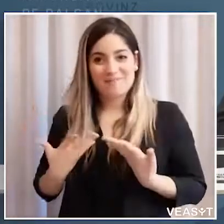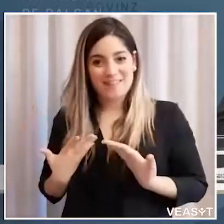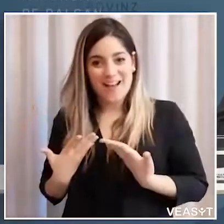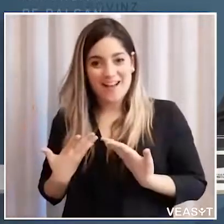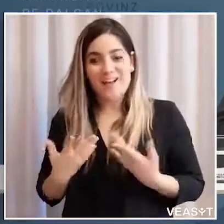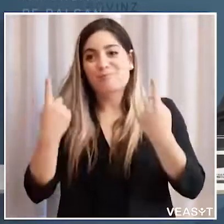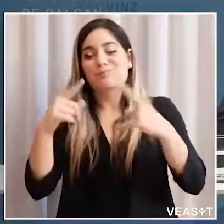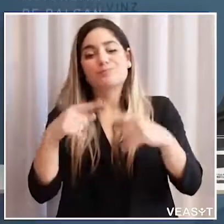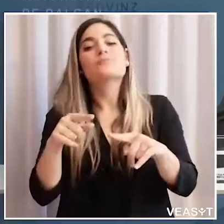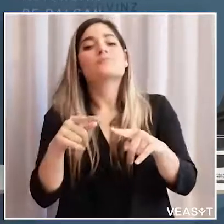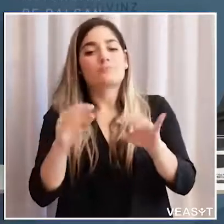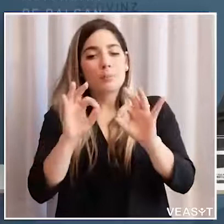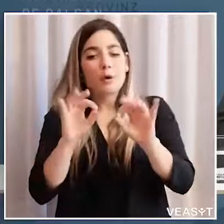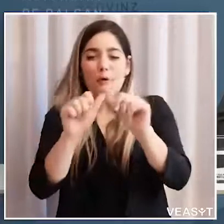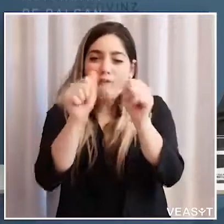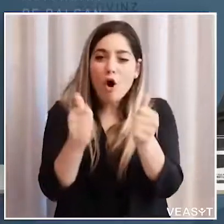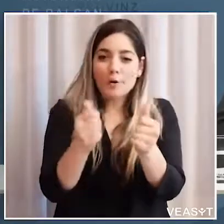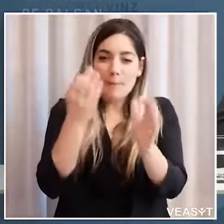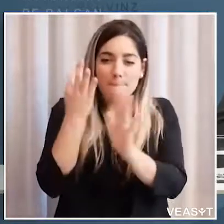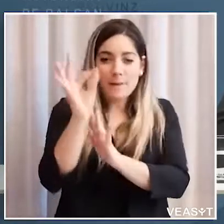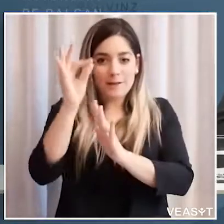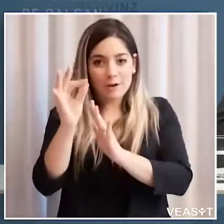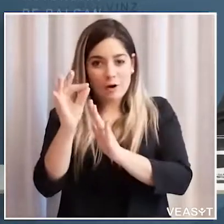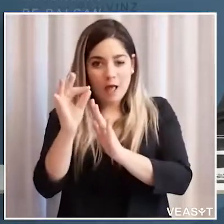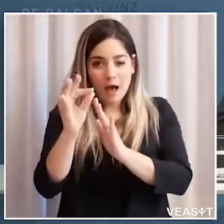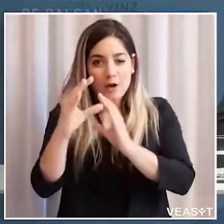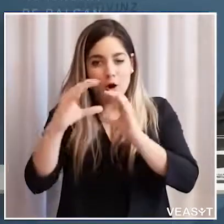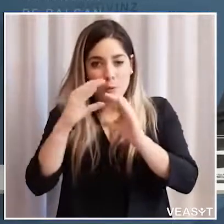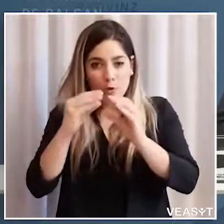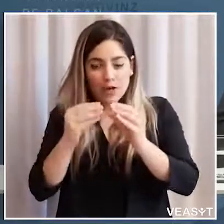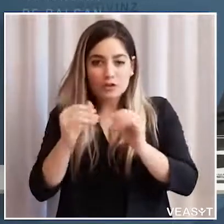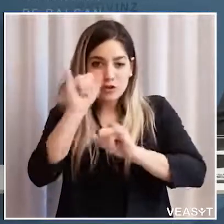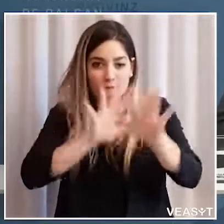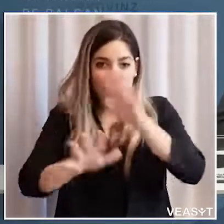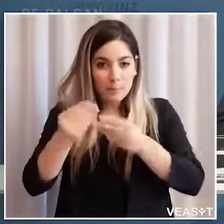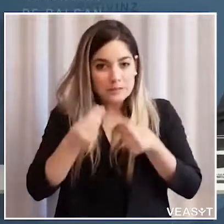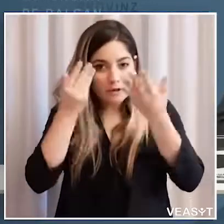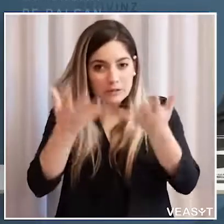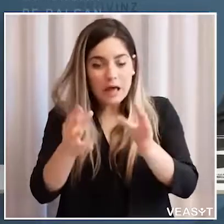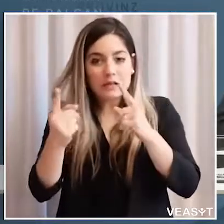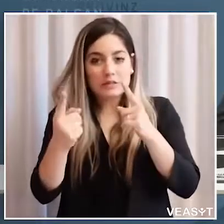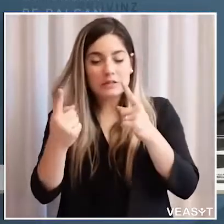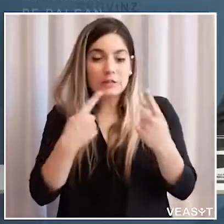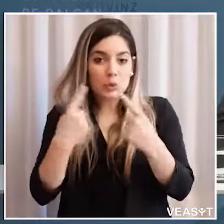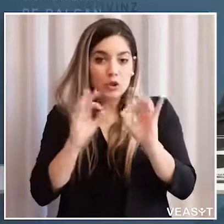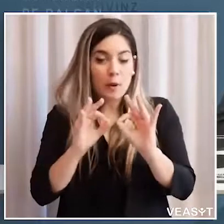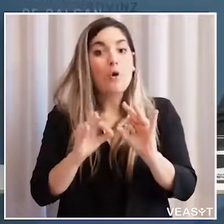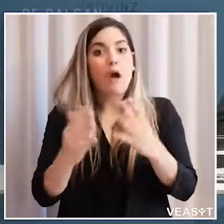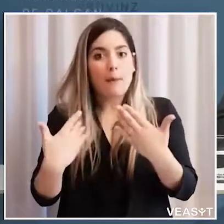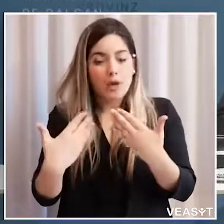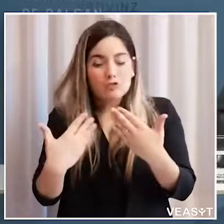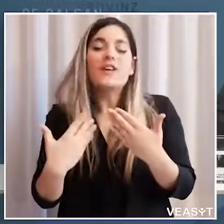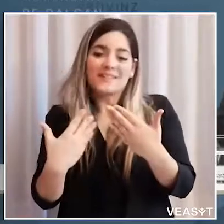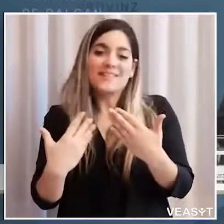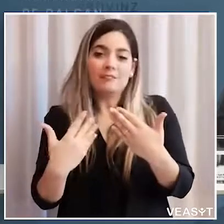credo che era assolutamente necessario questa forma particolare per poter dare le informazioni utili alla cittadinanza in una situazione di emergenza